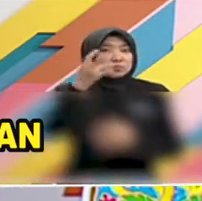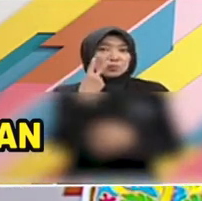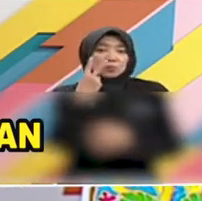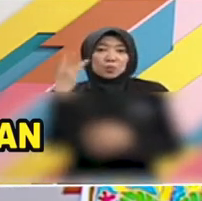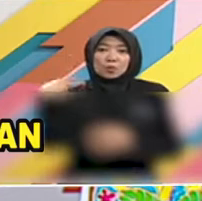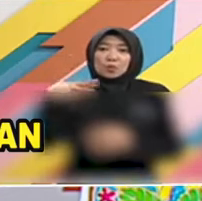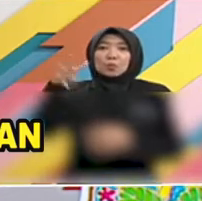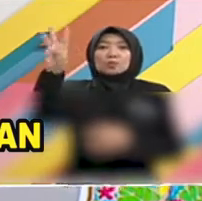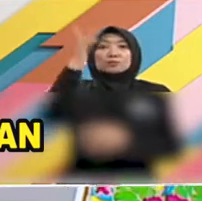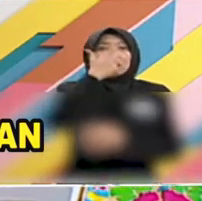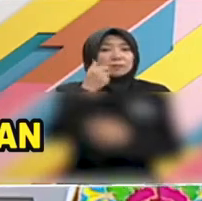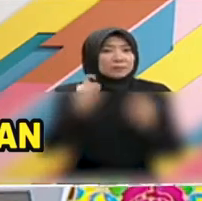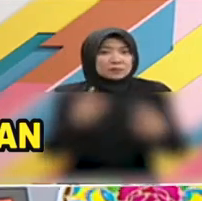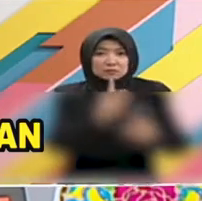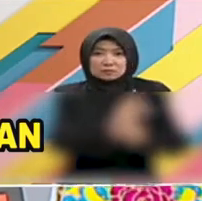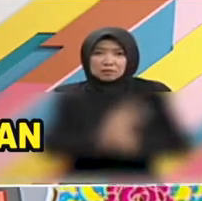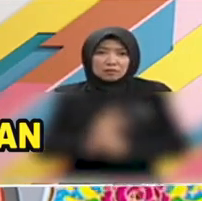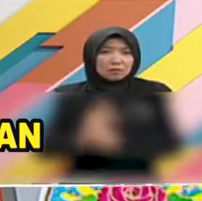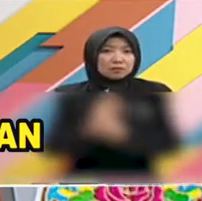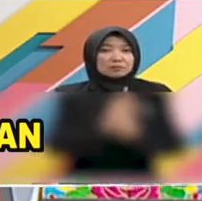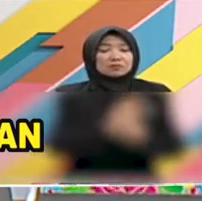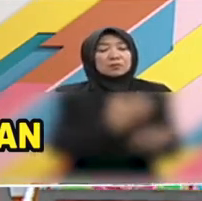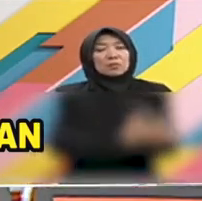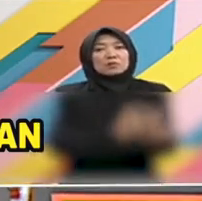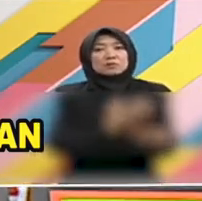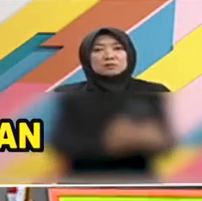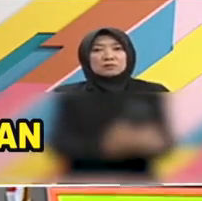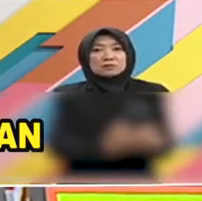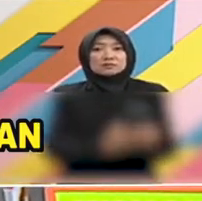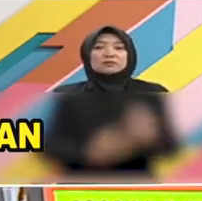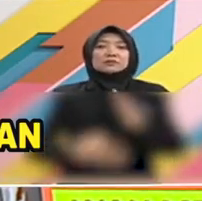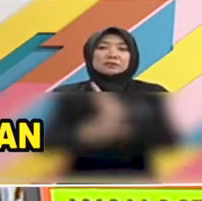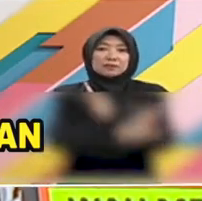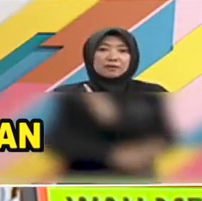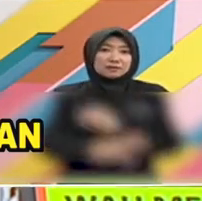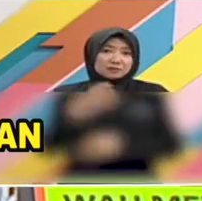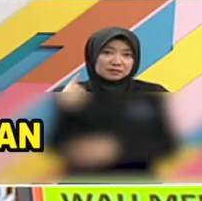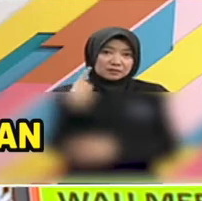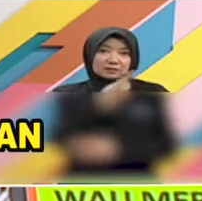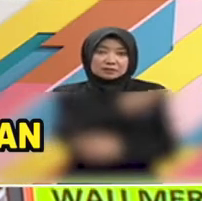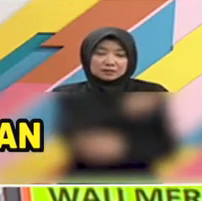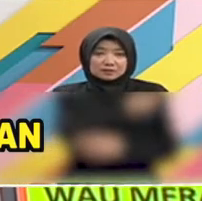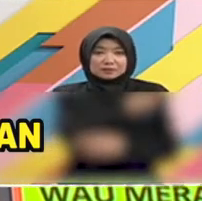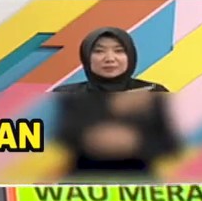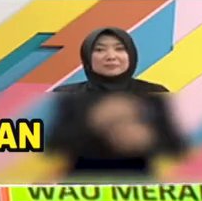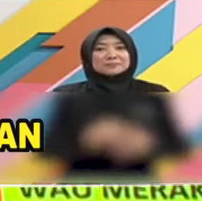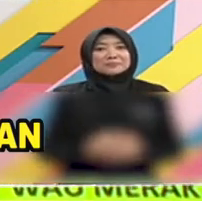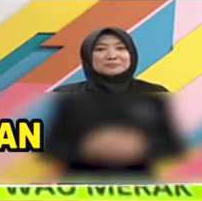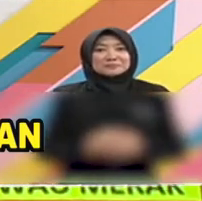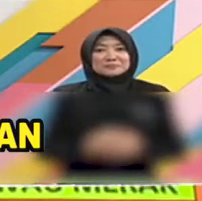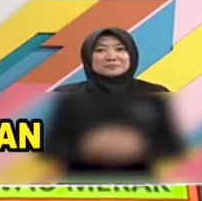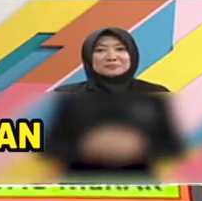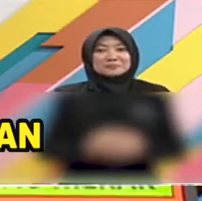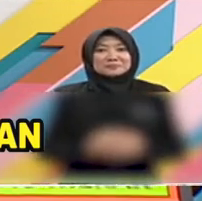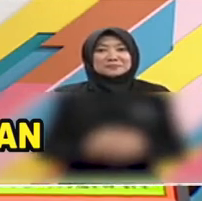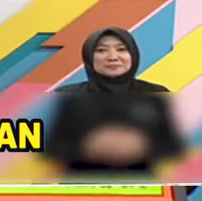Jadi kita perlu jaga warisan negara kita supaya dapat diwarisi turun temurun. Tersasul-sasul saya cikgu. Dia nervous,